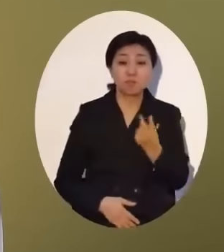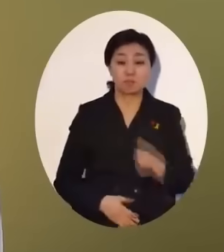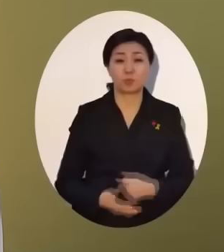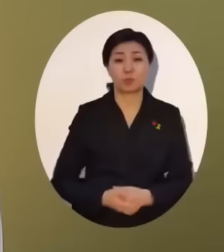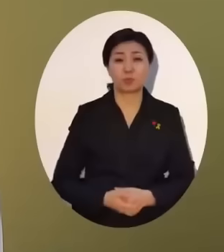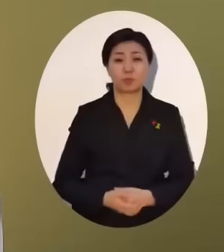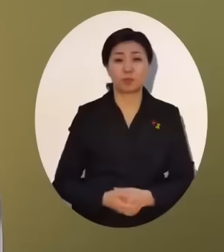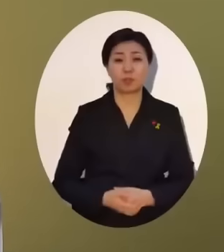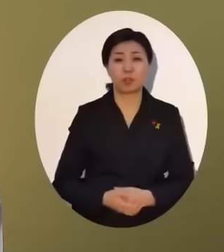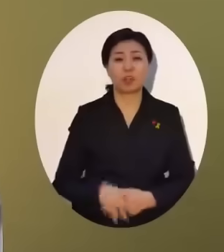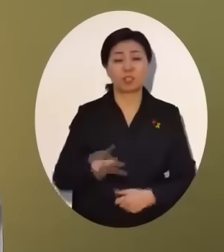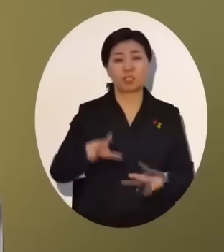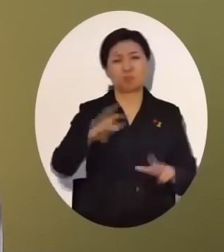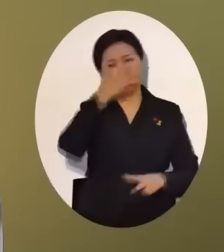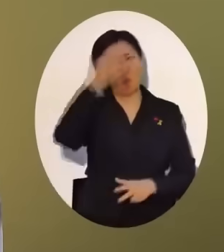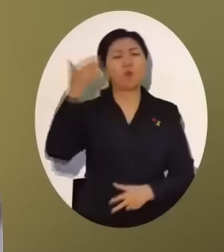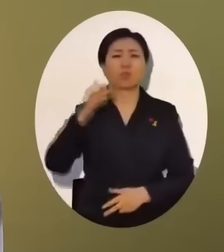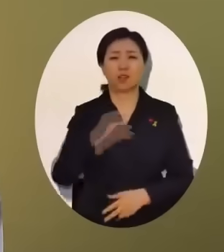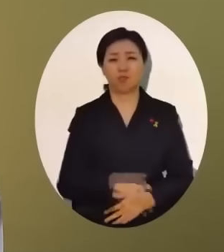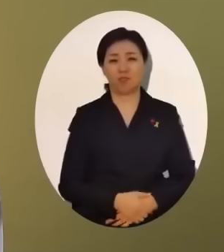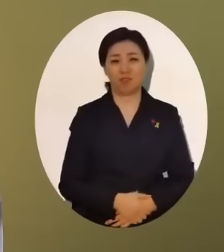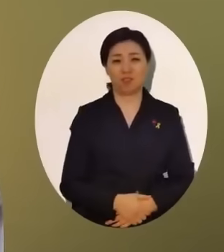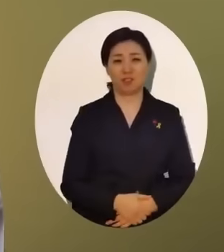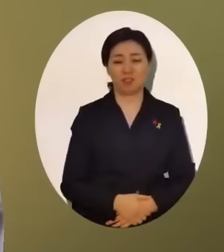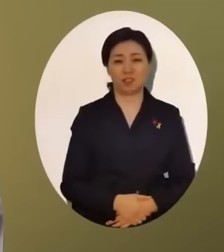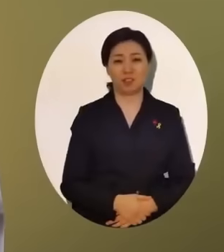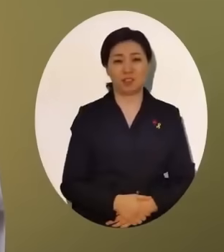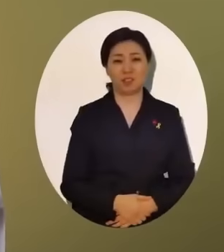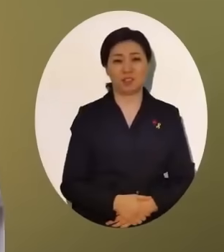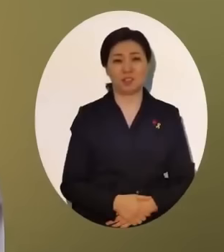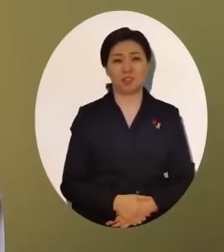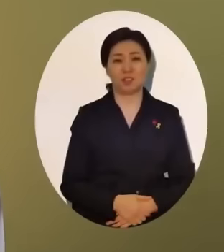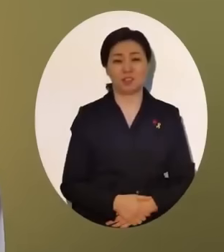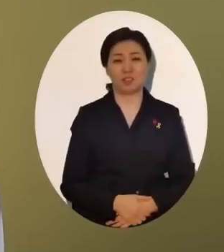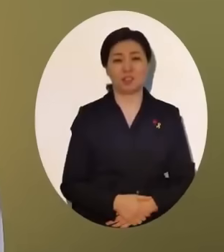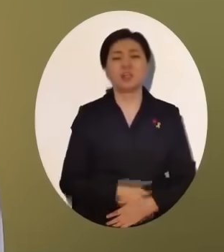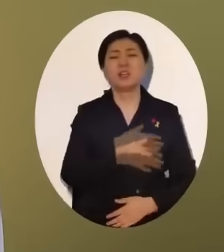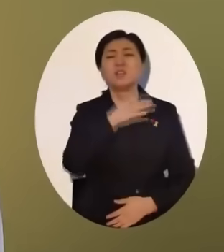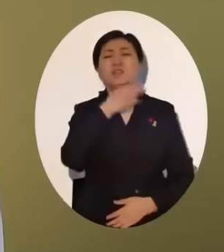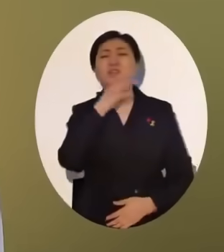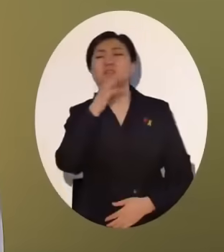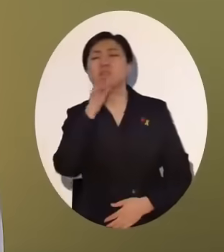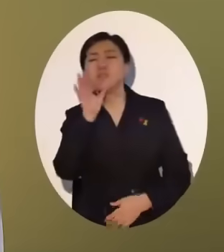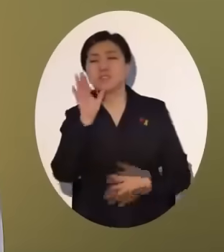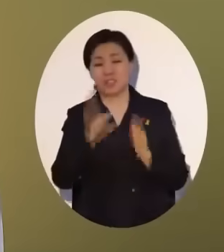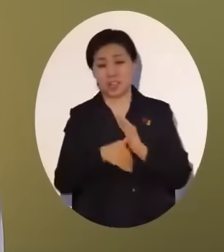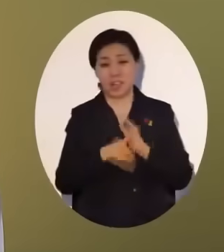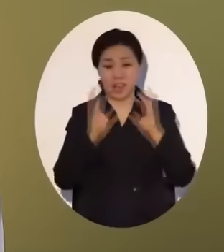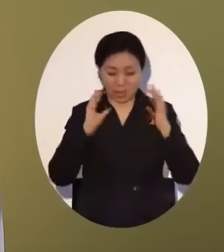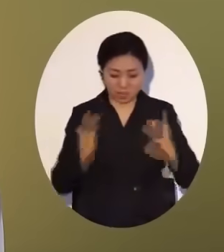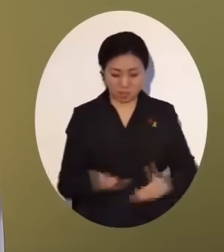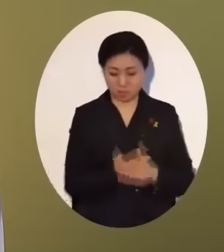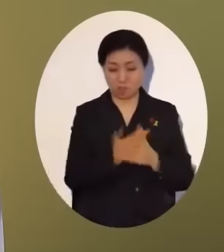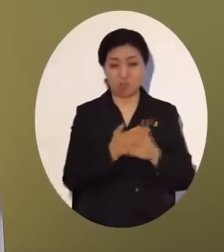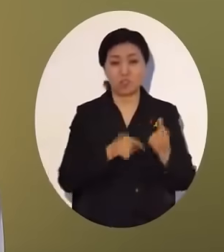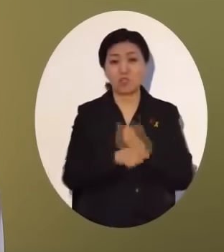거 아이를 키운다는 건 지금 젊다는 아. 얘기야. 아, 앞으로 늙으면 애 안 키워도 된다 이 말이야.